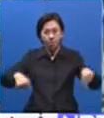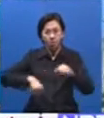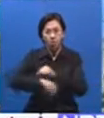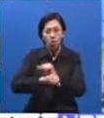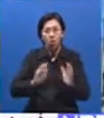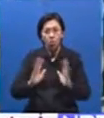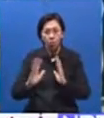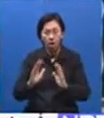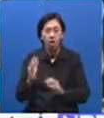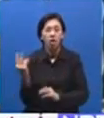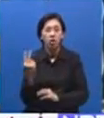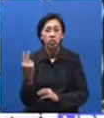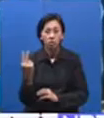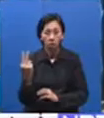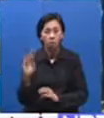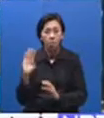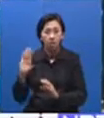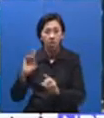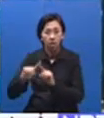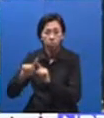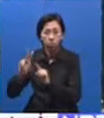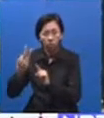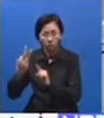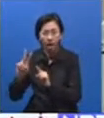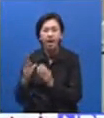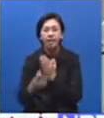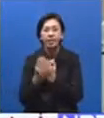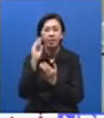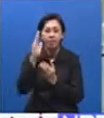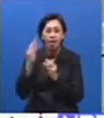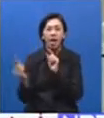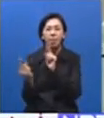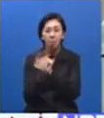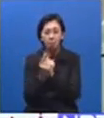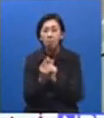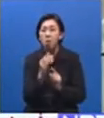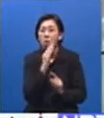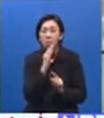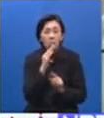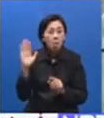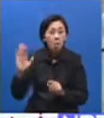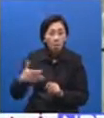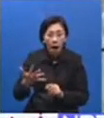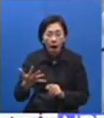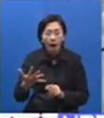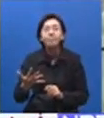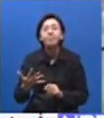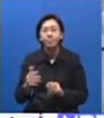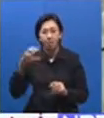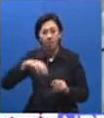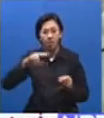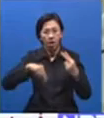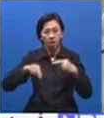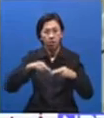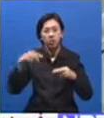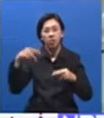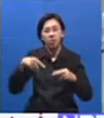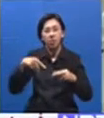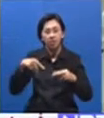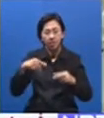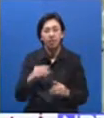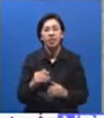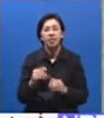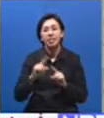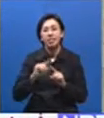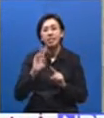บริษัทตอบรับจะเข้าให้ข้อมูลในสัปดาห์หน้าแต่หากไม่มีบริษัทใดเข้าชี้แจงทางสำนักตรวจสอบพิเศษภาค 4สำนักงาน